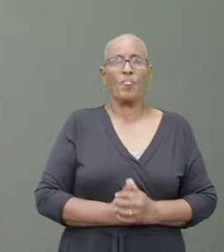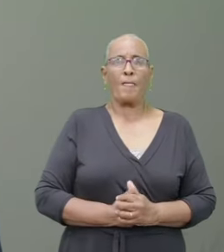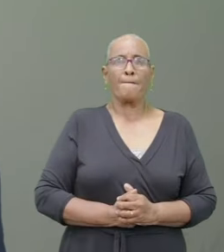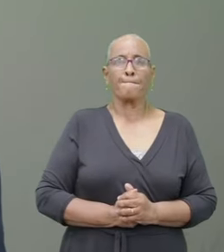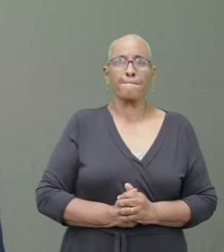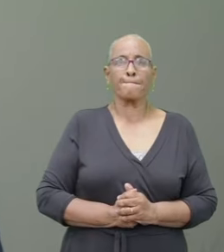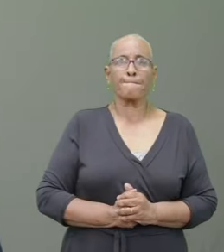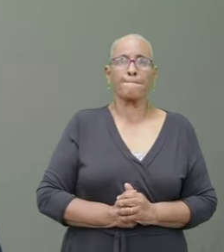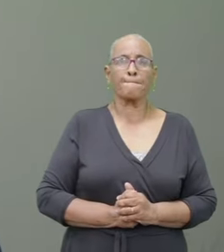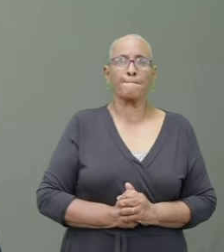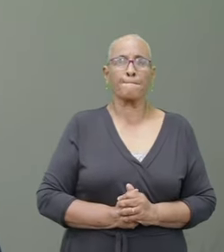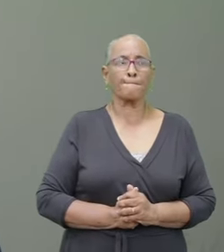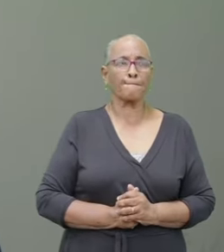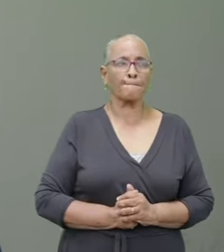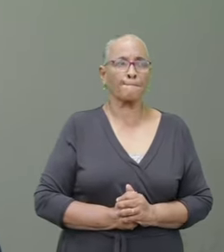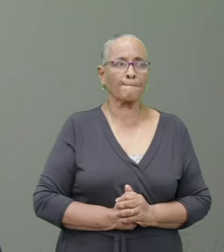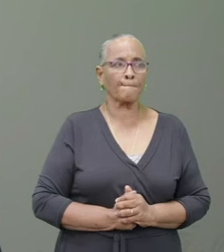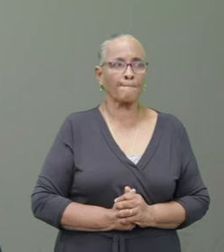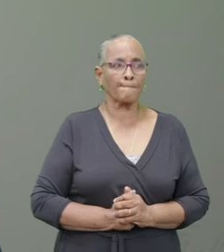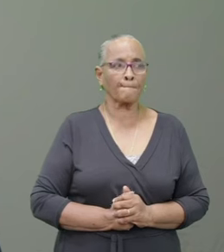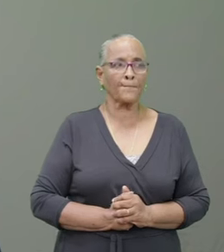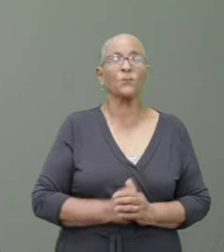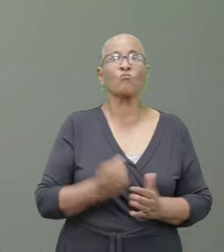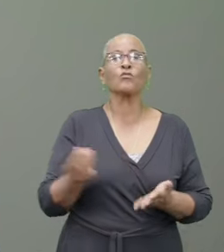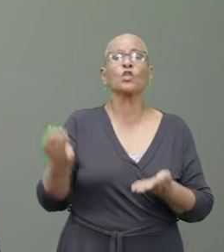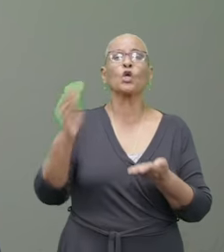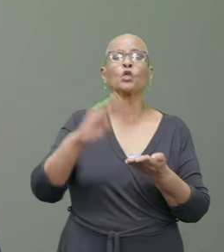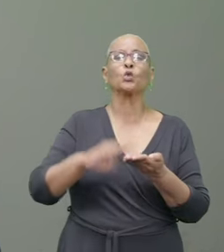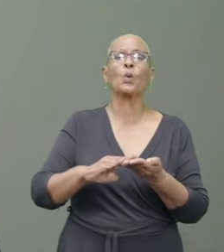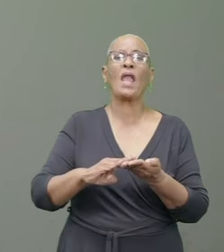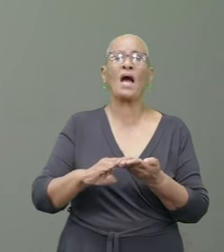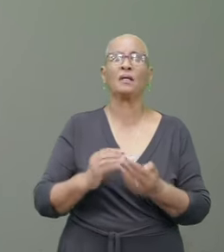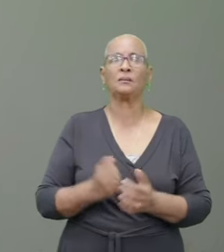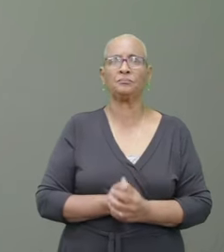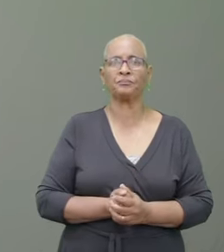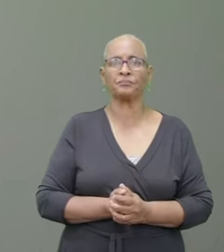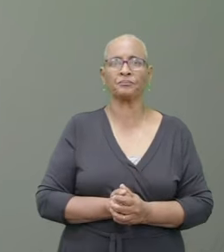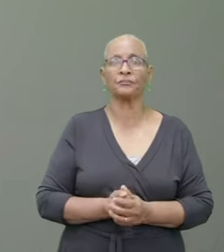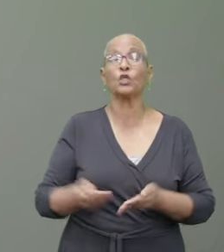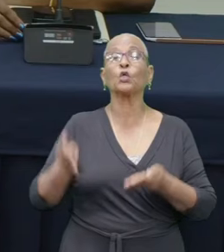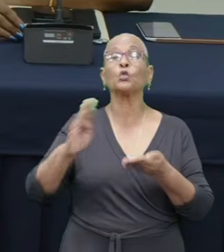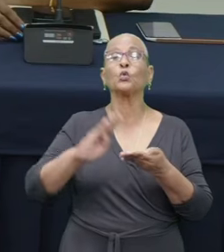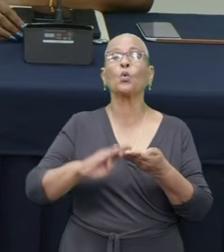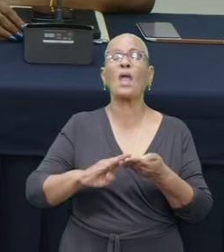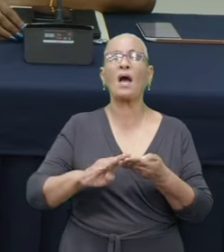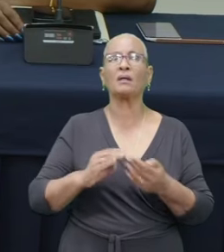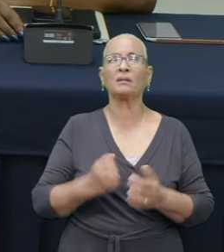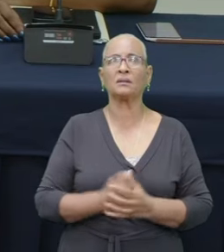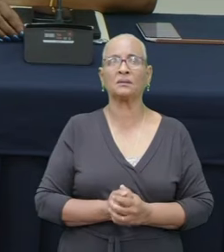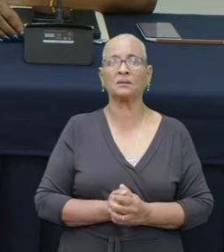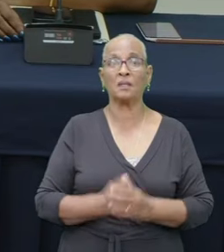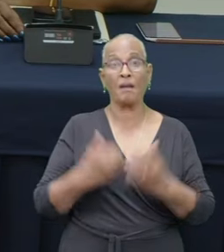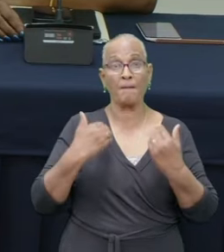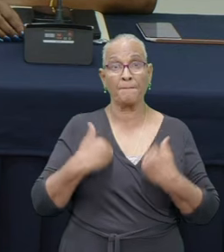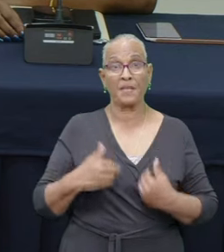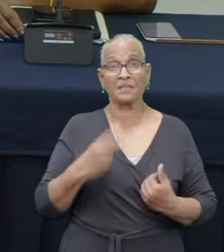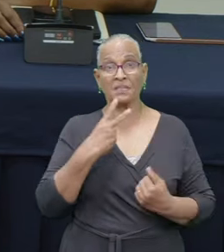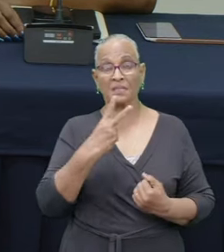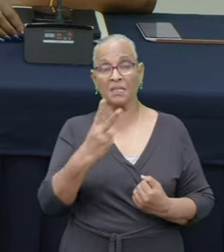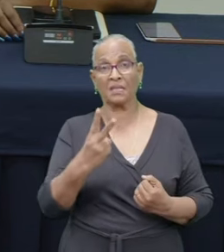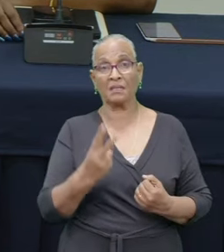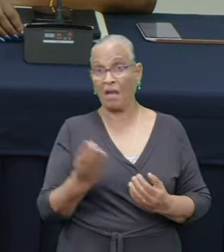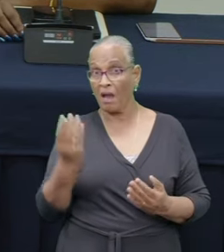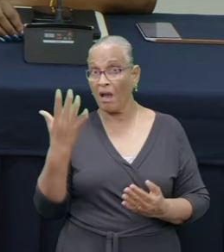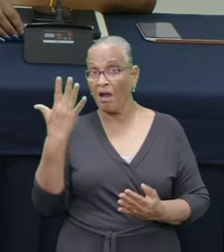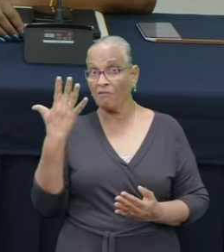laatste vraag antwoord geven met betrekking tot dus de toelage. De vraag is gesteld vanuit de mensen die meekijken. Komt die